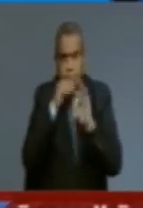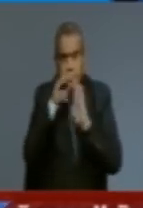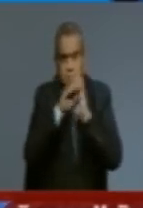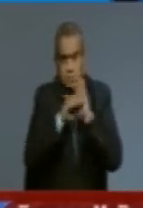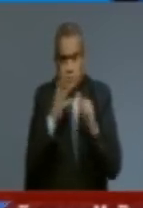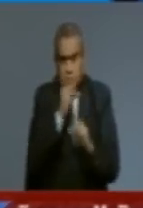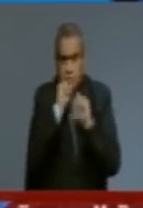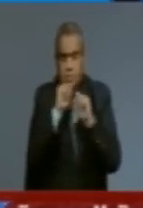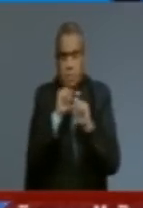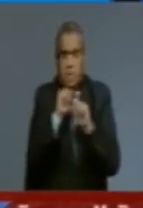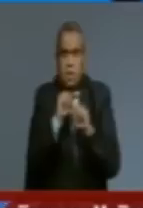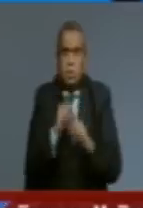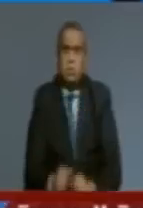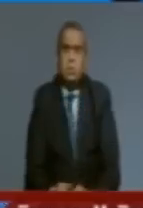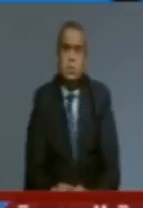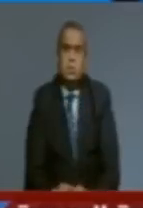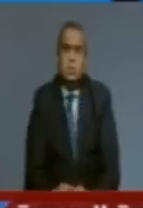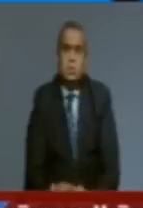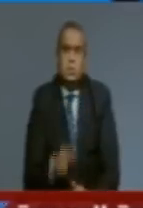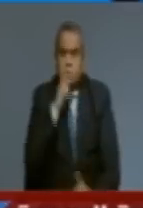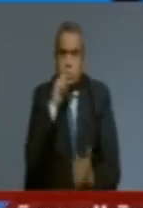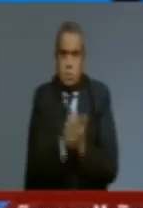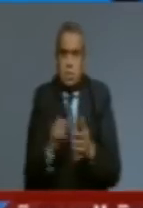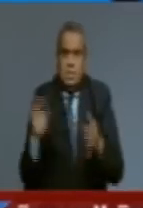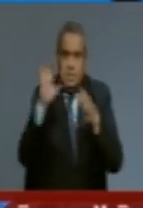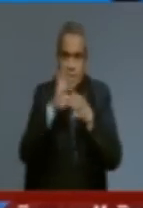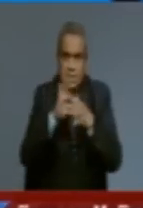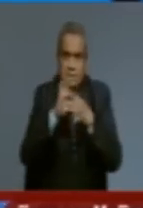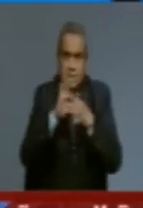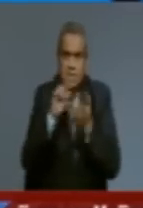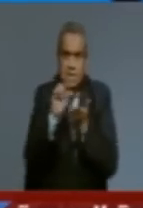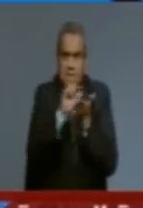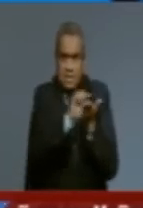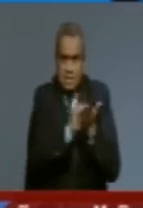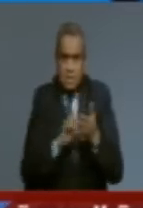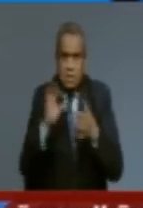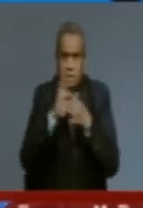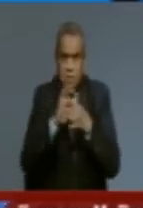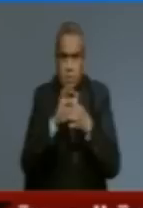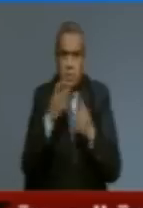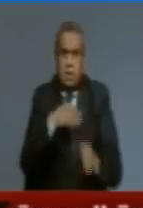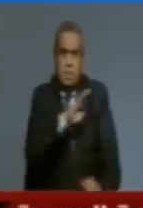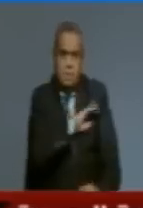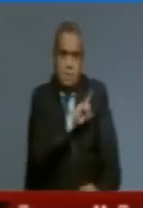أجل تعزيز التعاون بين دول النامية وفي مصلحتها.